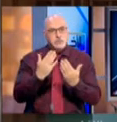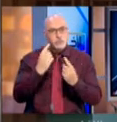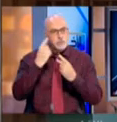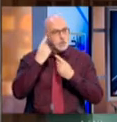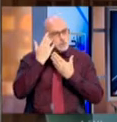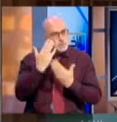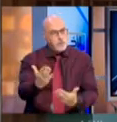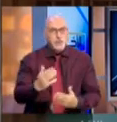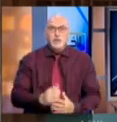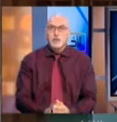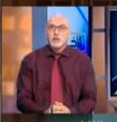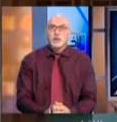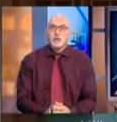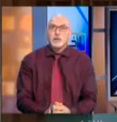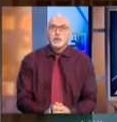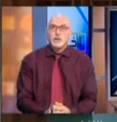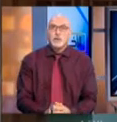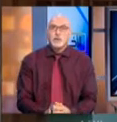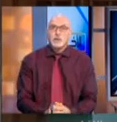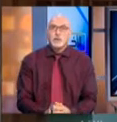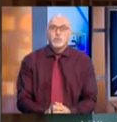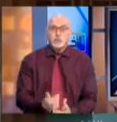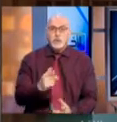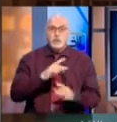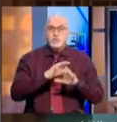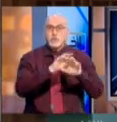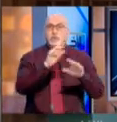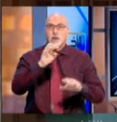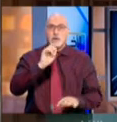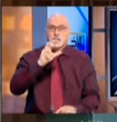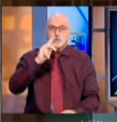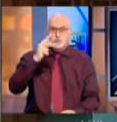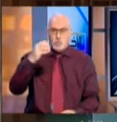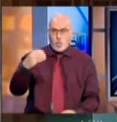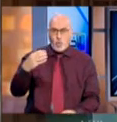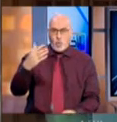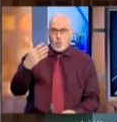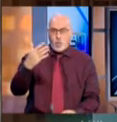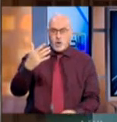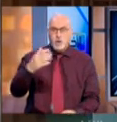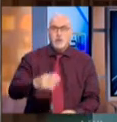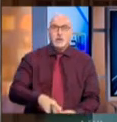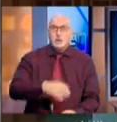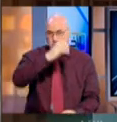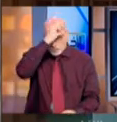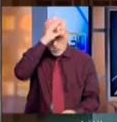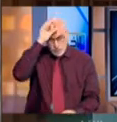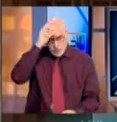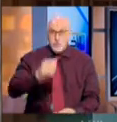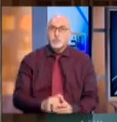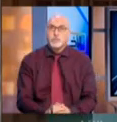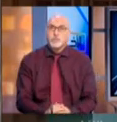للجزائر لدعم استضافتنا لمعرض إكسبو 2030، وأكدت دعم المملكة العربية